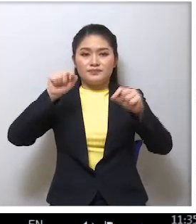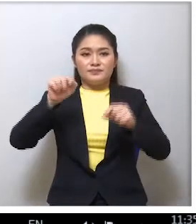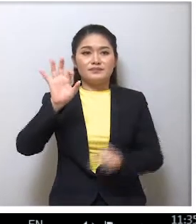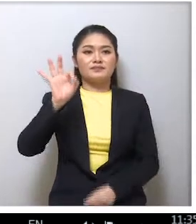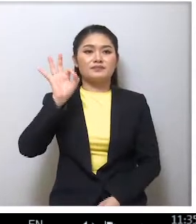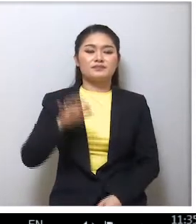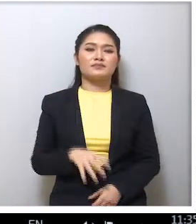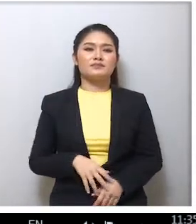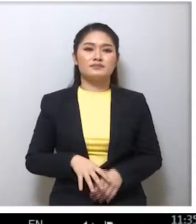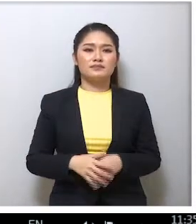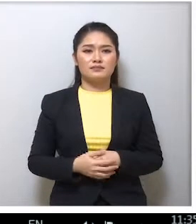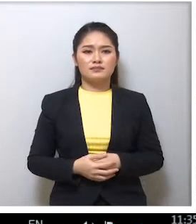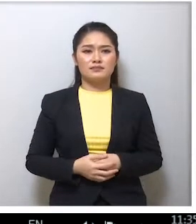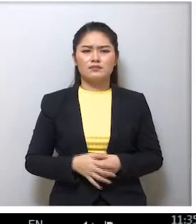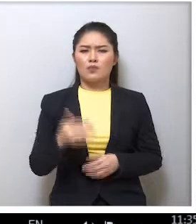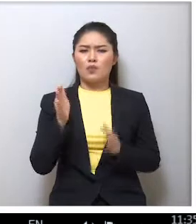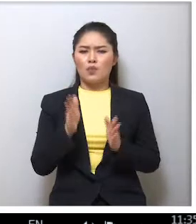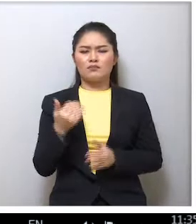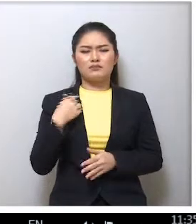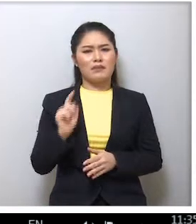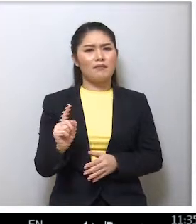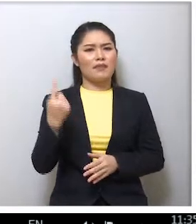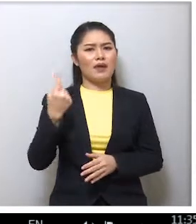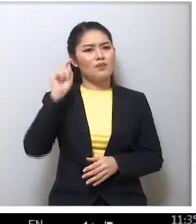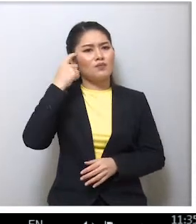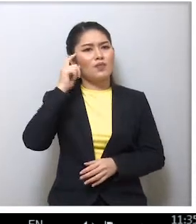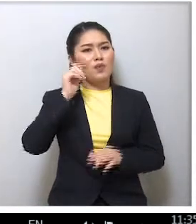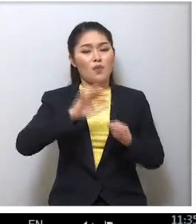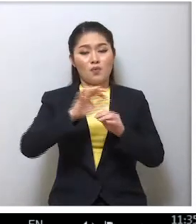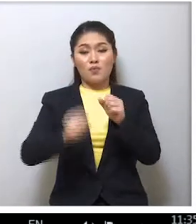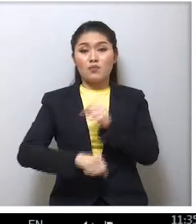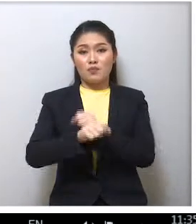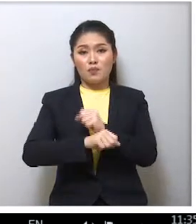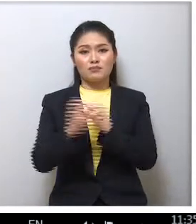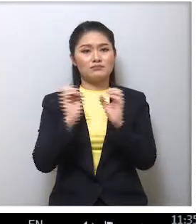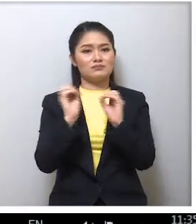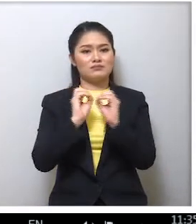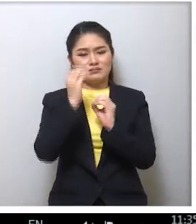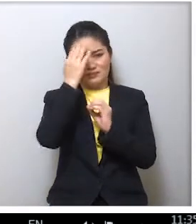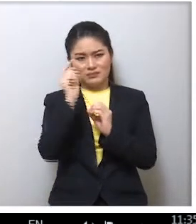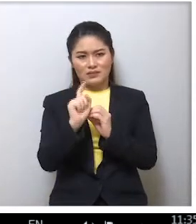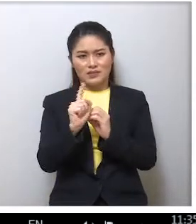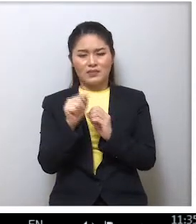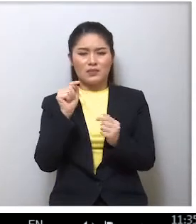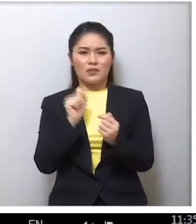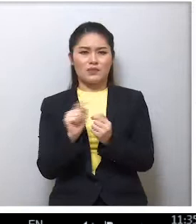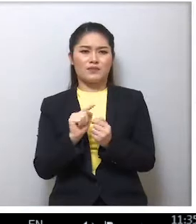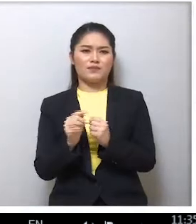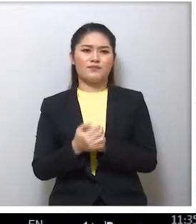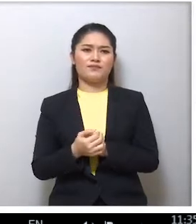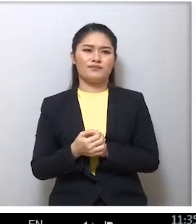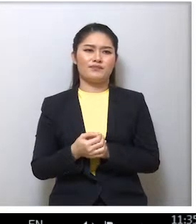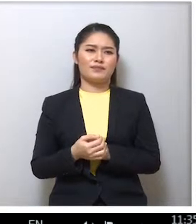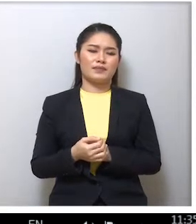กบางคนเข้ามาใหม่ๆจะไม่เป็นลูกบอลแบบนี้นะครับเพราะก็ยังอยู่ในโหมดของตั